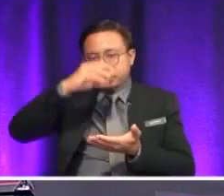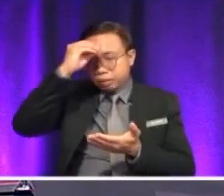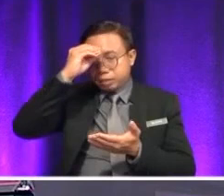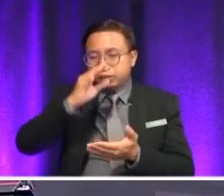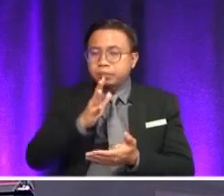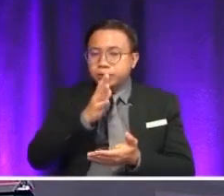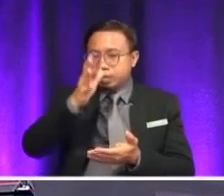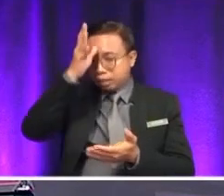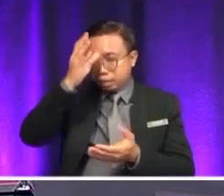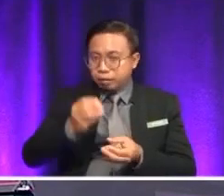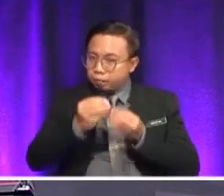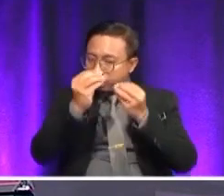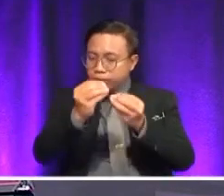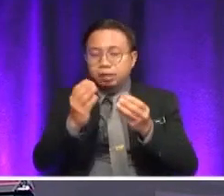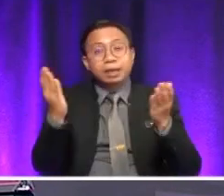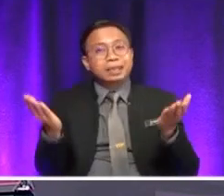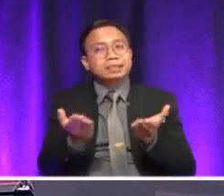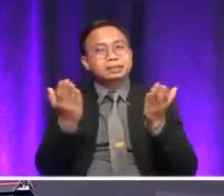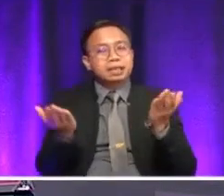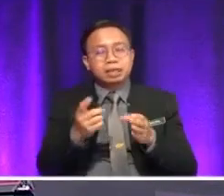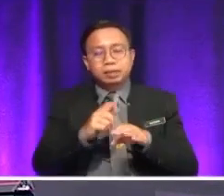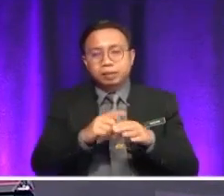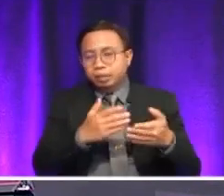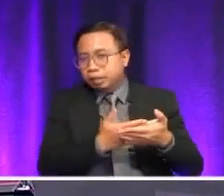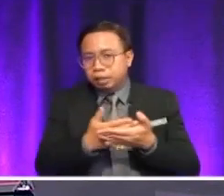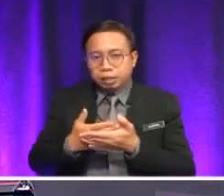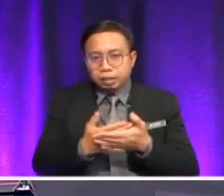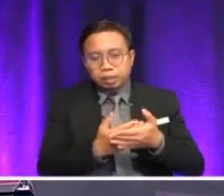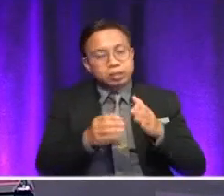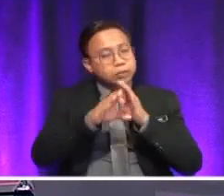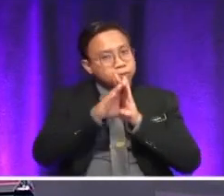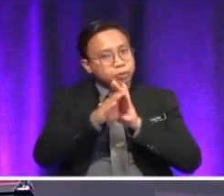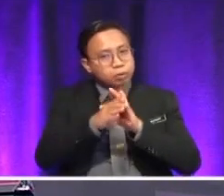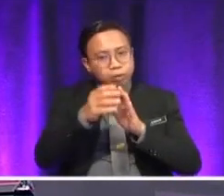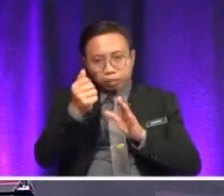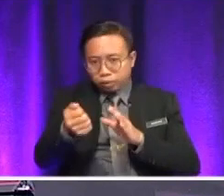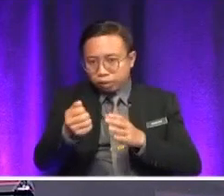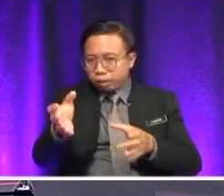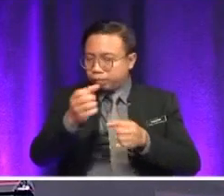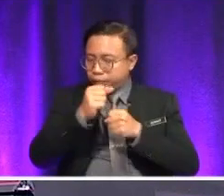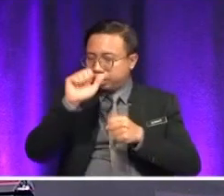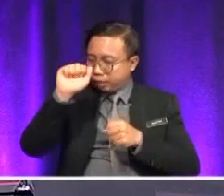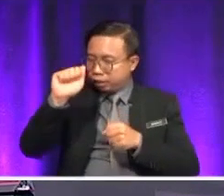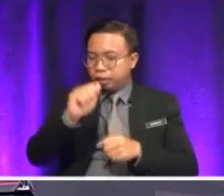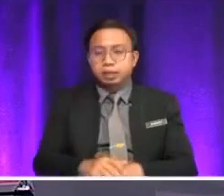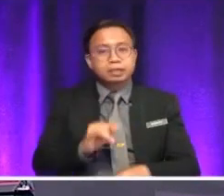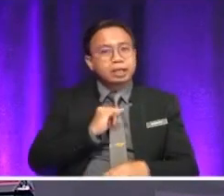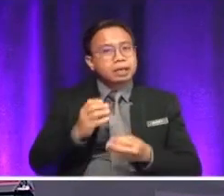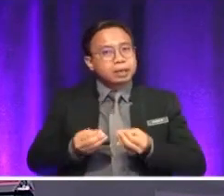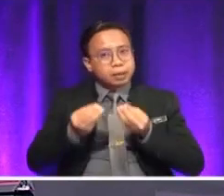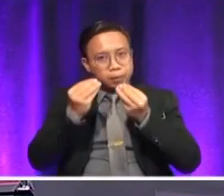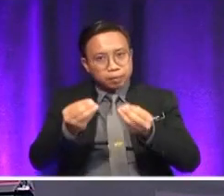memberi rangsangan kepada murid ataupun kepada anak dia. Contoh, kalau awak dapat A, saya akan